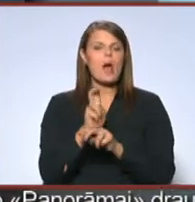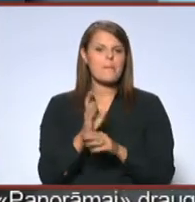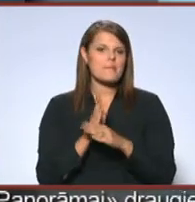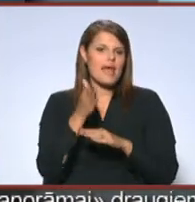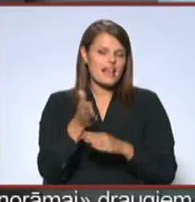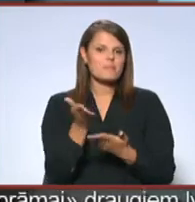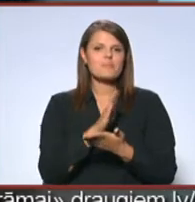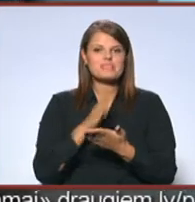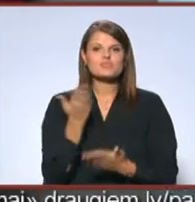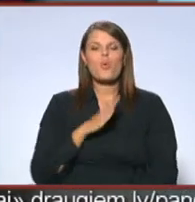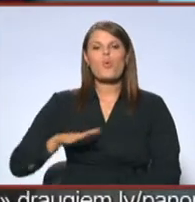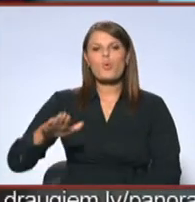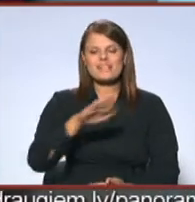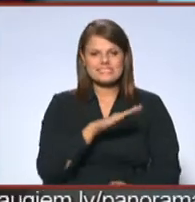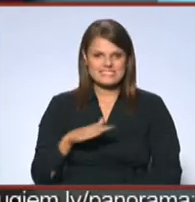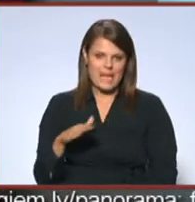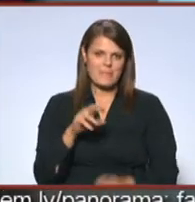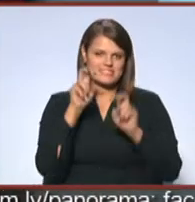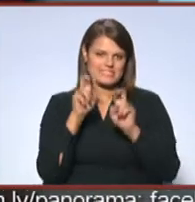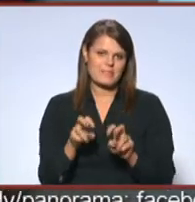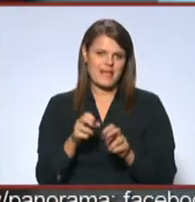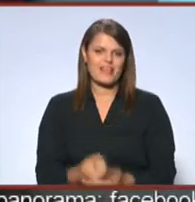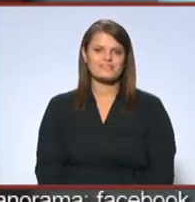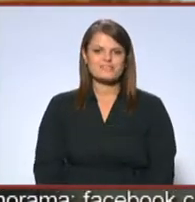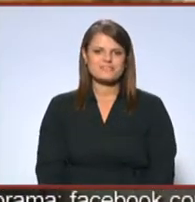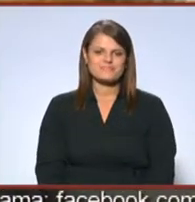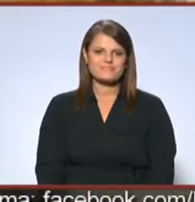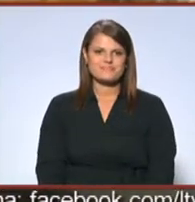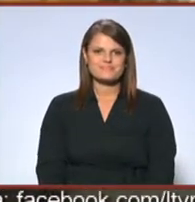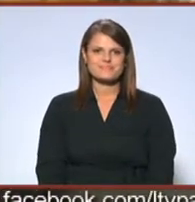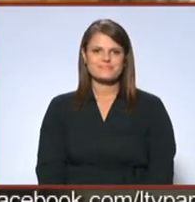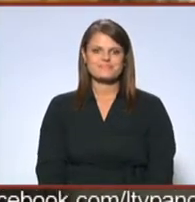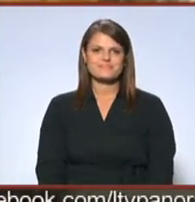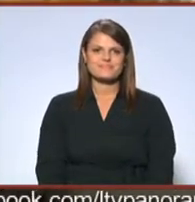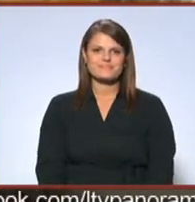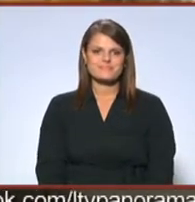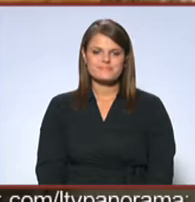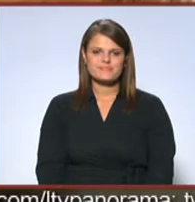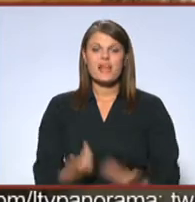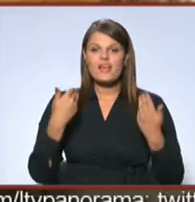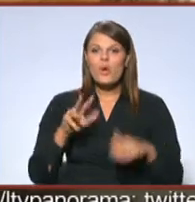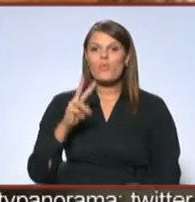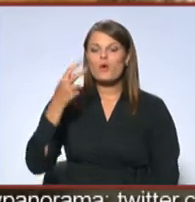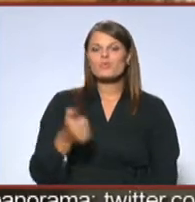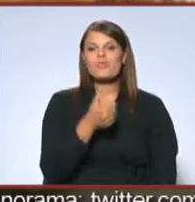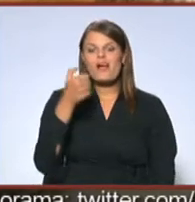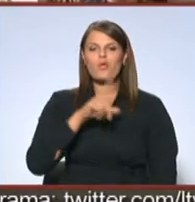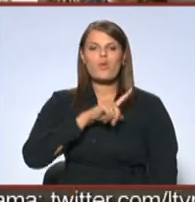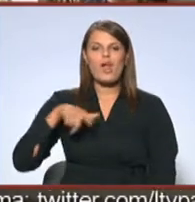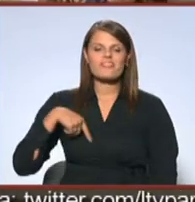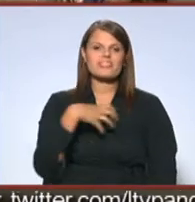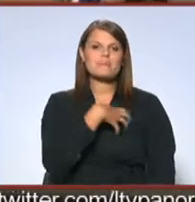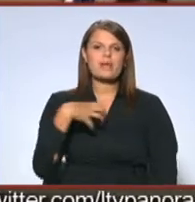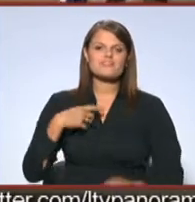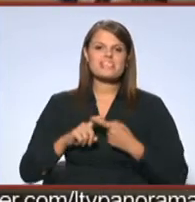vērtēšanas kritērijiem apkopoja talsu televīzija pastāstīt arī tot jau otro gadu latvijas pašvaldību